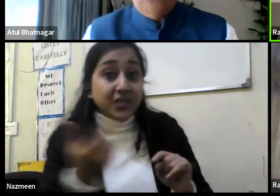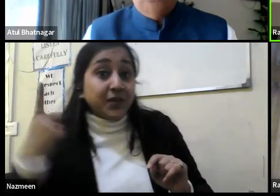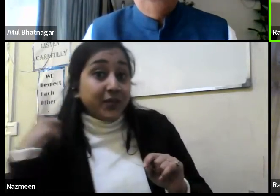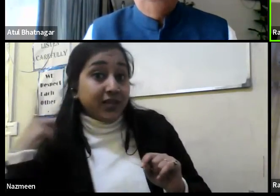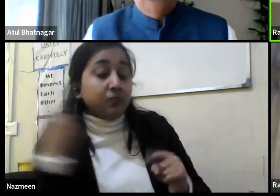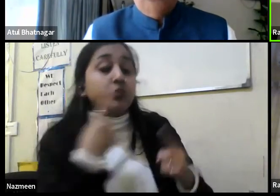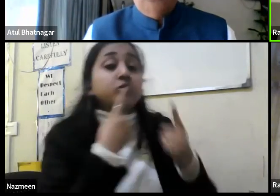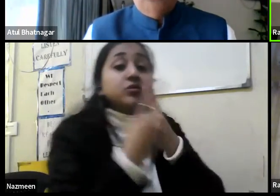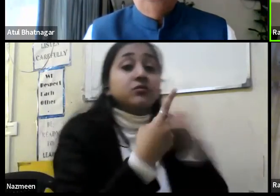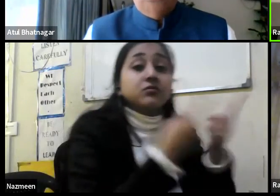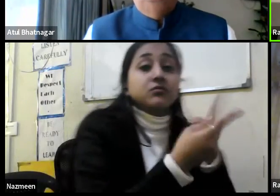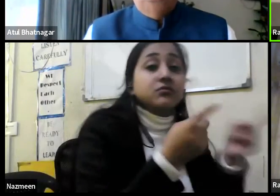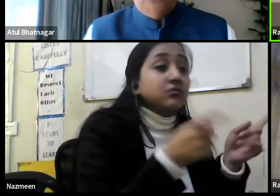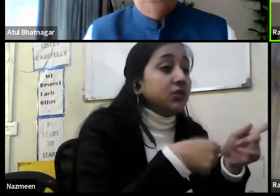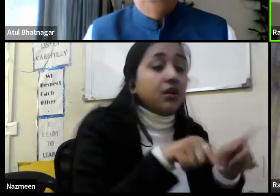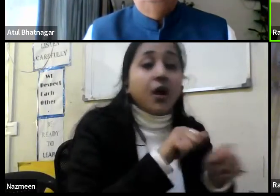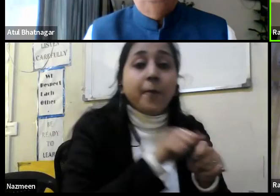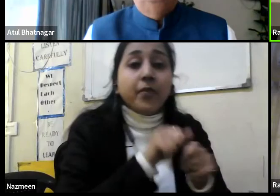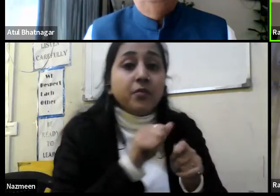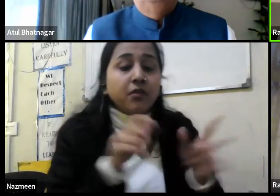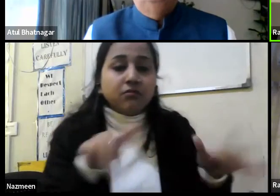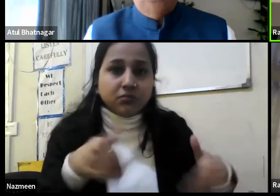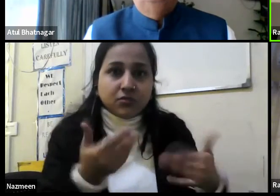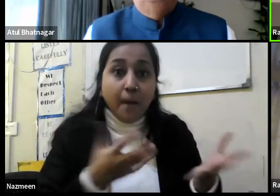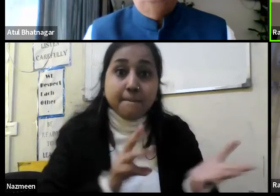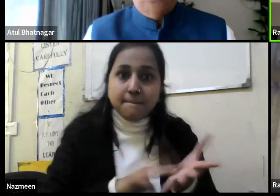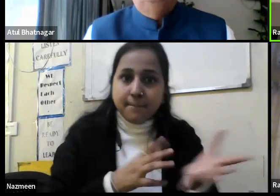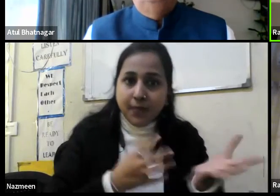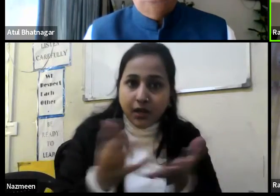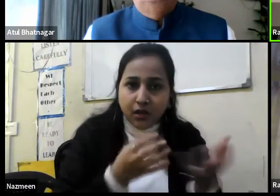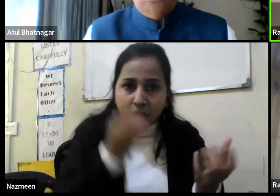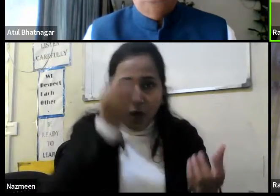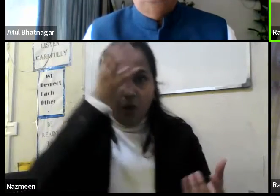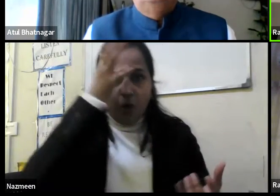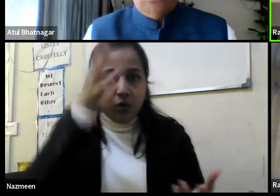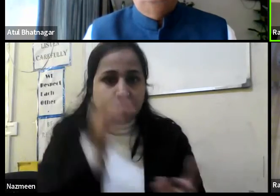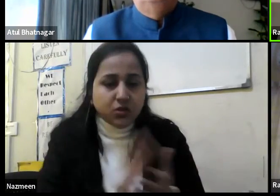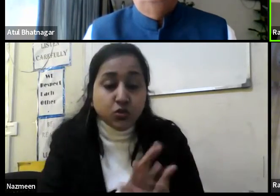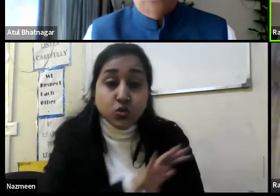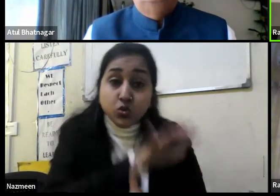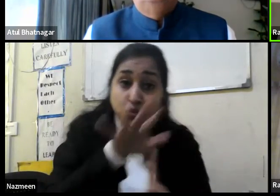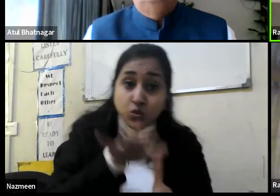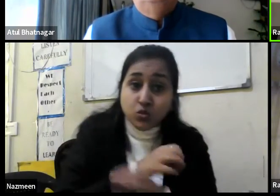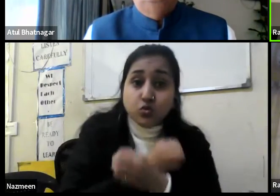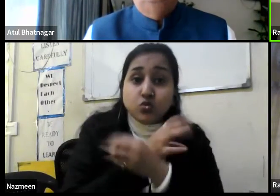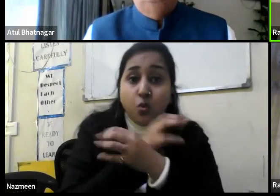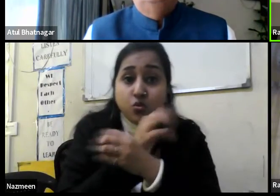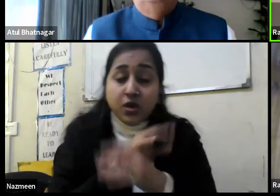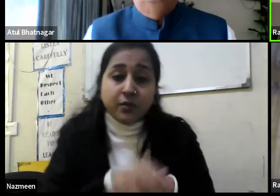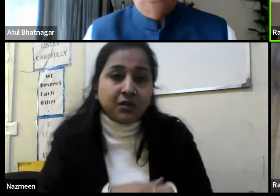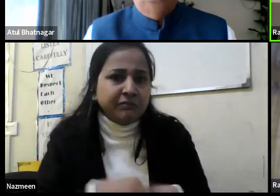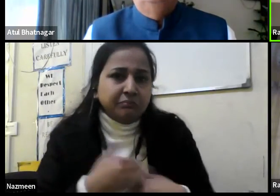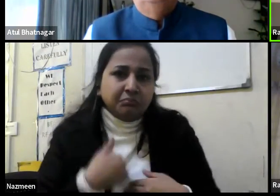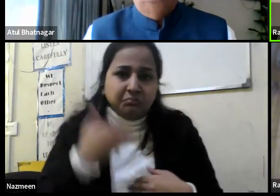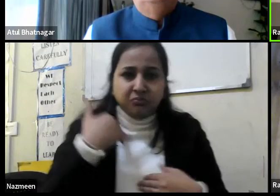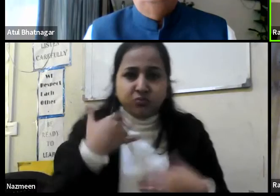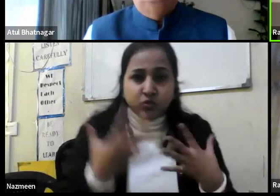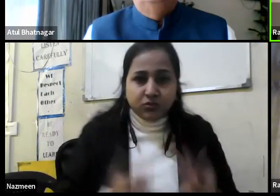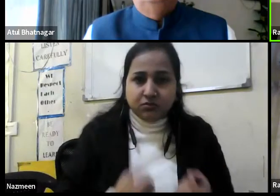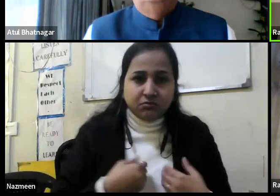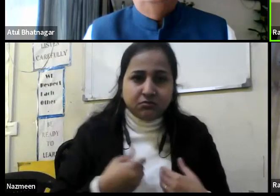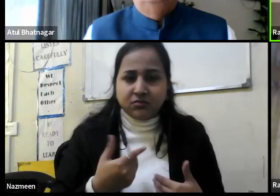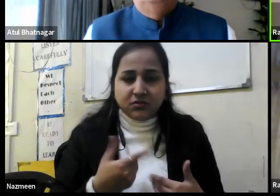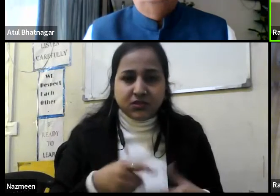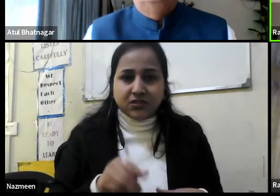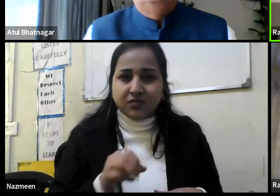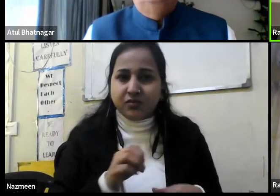हूँ ऐसी टीम को। मार्केटिंग, अब मार्केटिंग का नॉलेज, अब नहीं जी सोशल मीडिया जो है, मैं मन नहीं कर रहा मेरा, या बेकार है